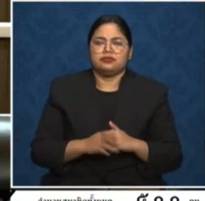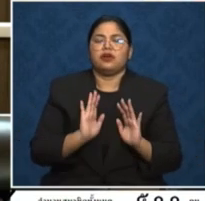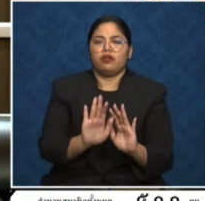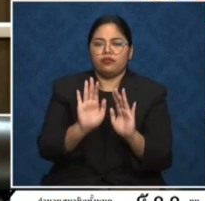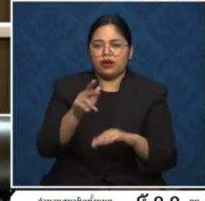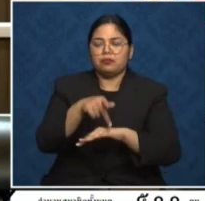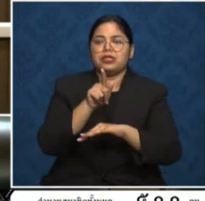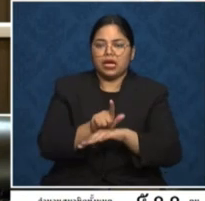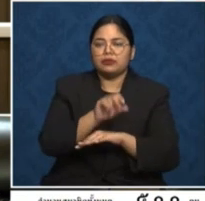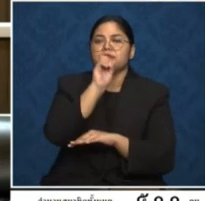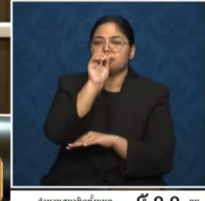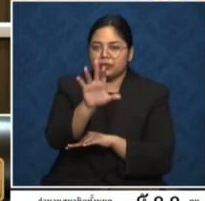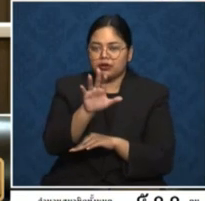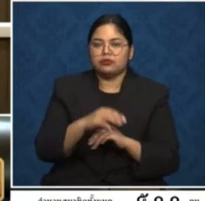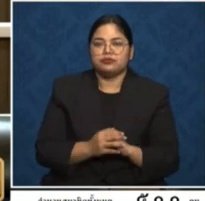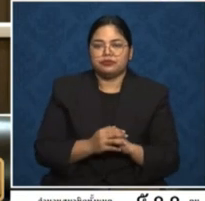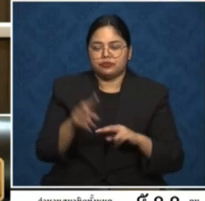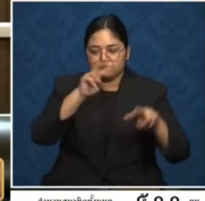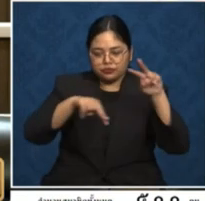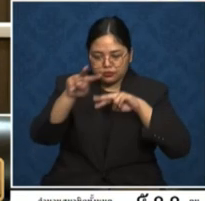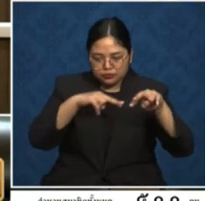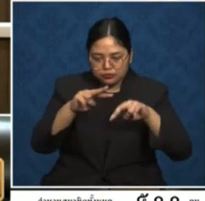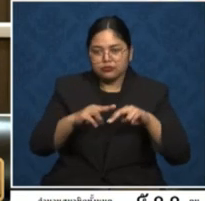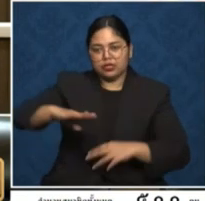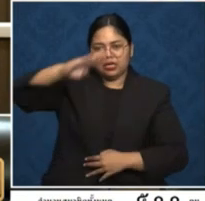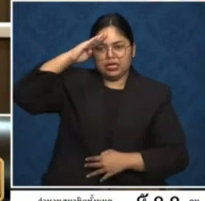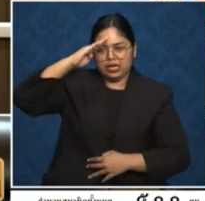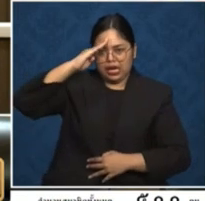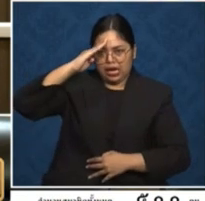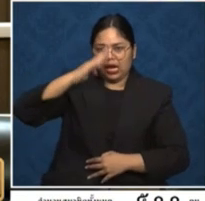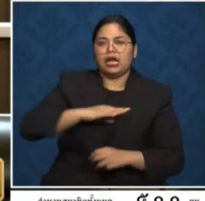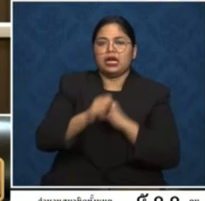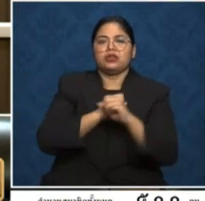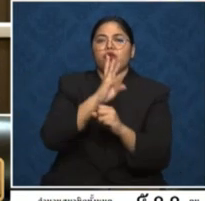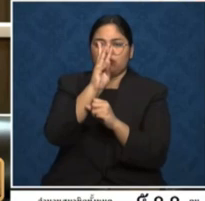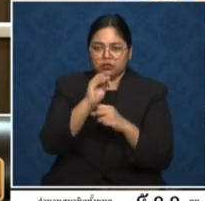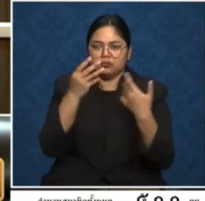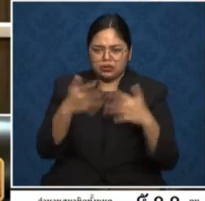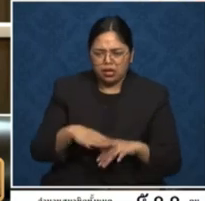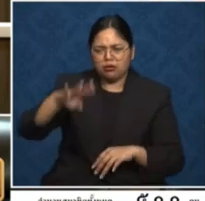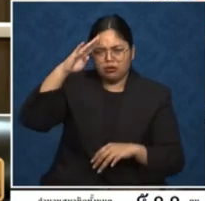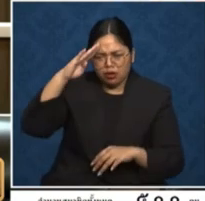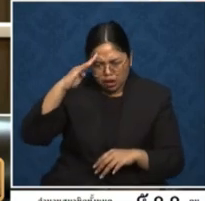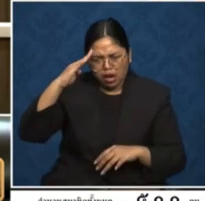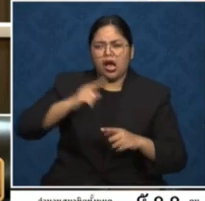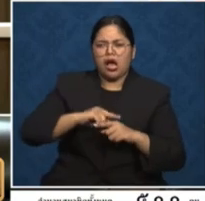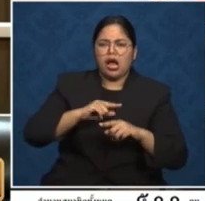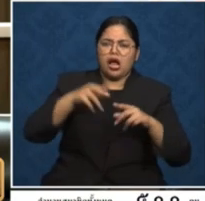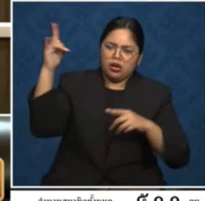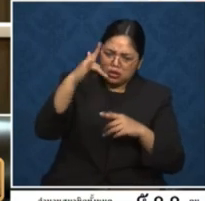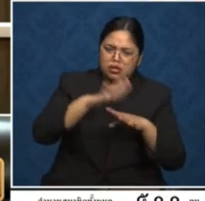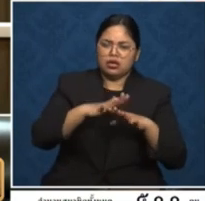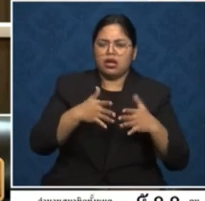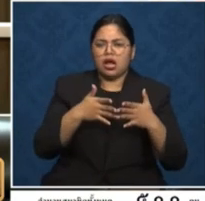ขอฝากท่านประธานได้ช่วยดูแลทหารผ่านศึกไม่ว่าจะเป็นทัพบกทัพเรือทัพอากาศไม่ว่าหน่ว